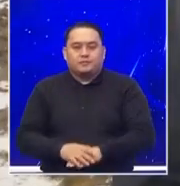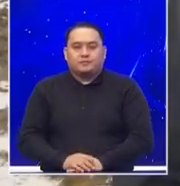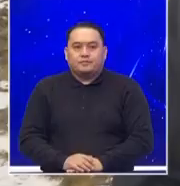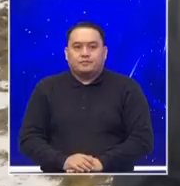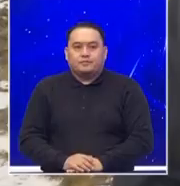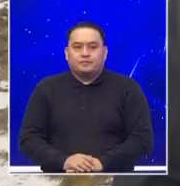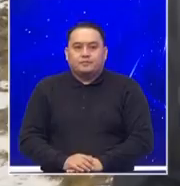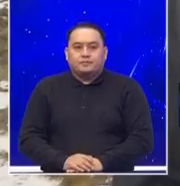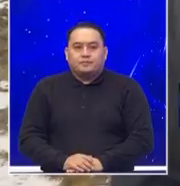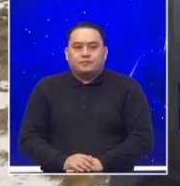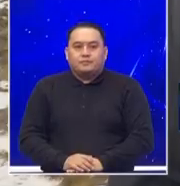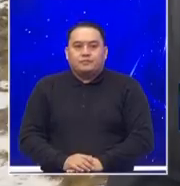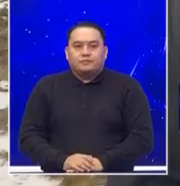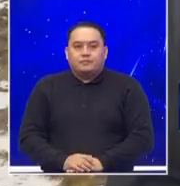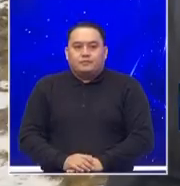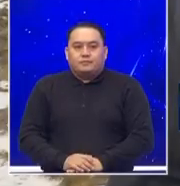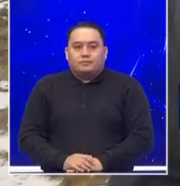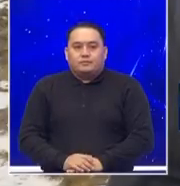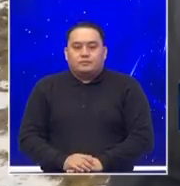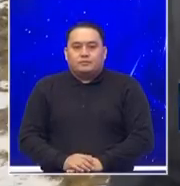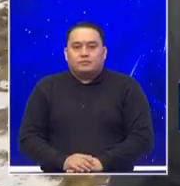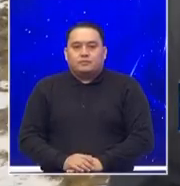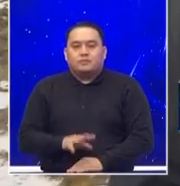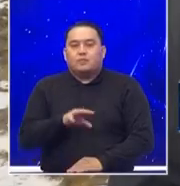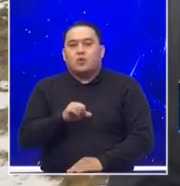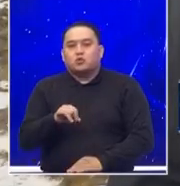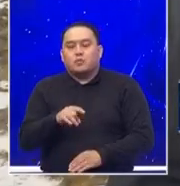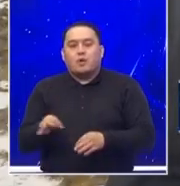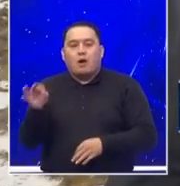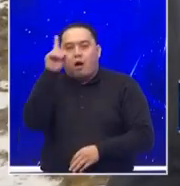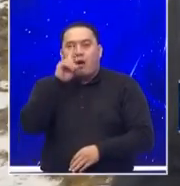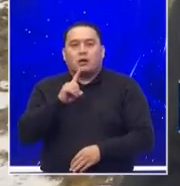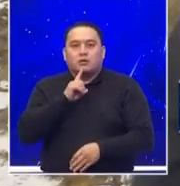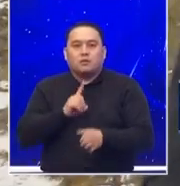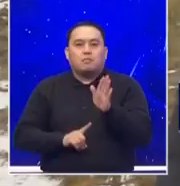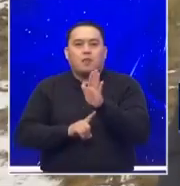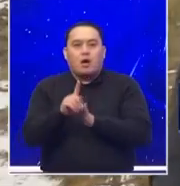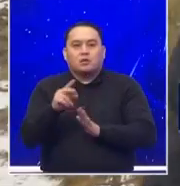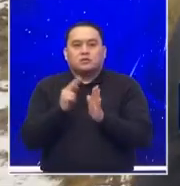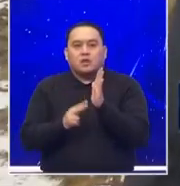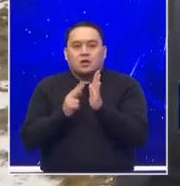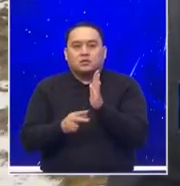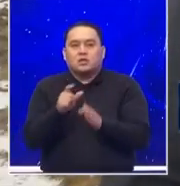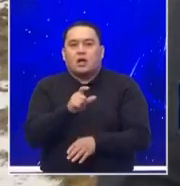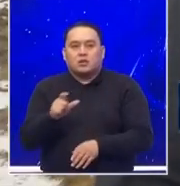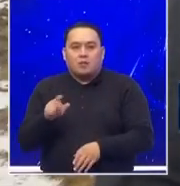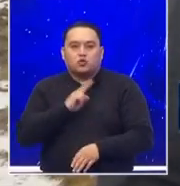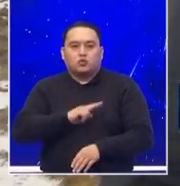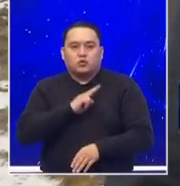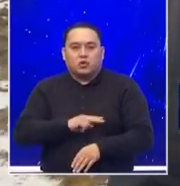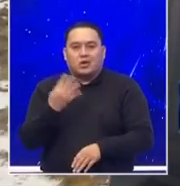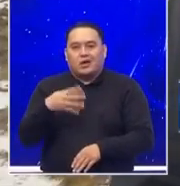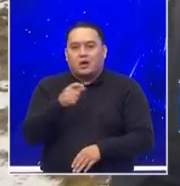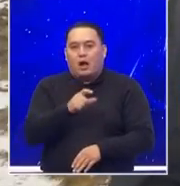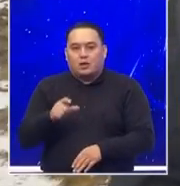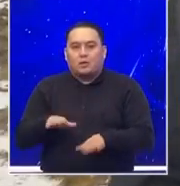Жұмысын маусым айында бастадық, уақытында бітірдік. 80 адам жұмыс істеді, 40 адам